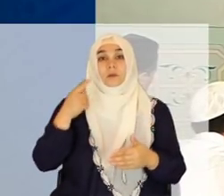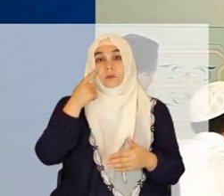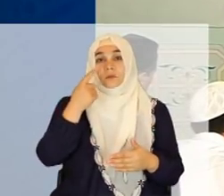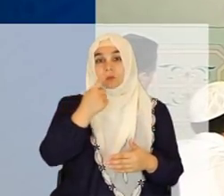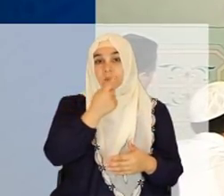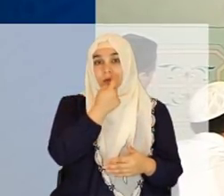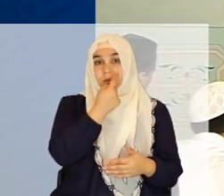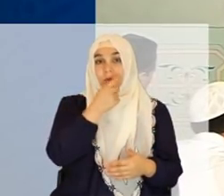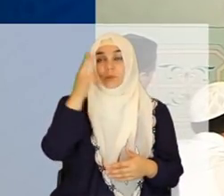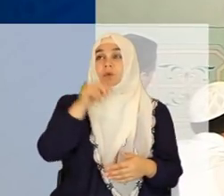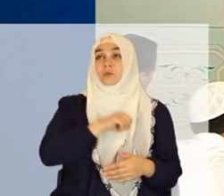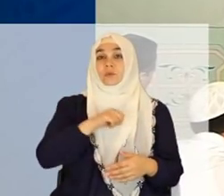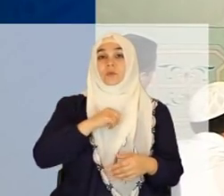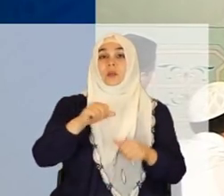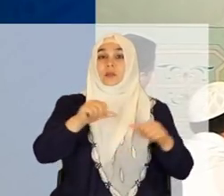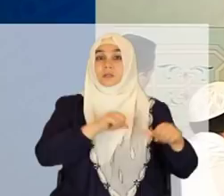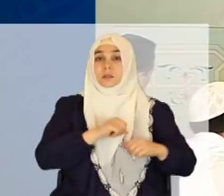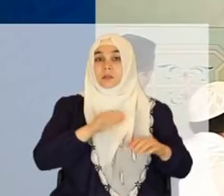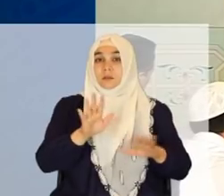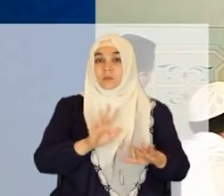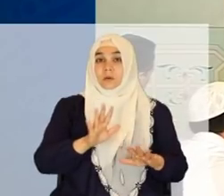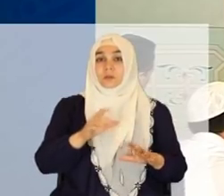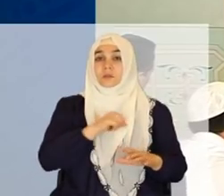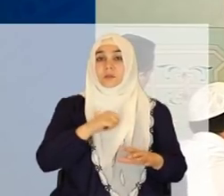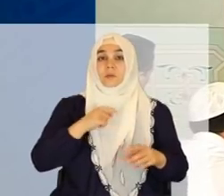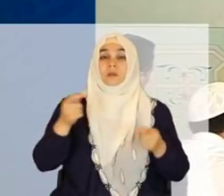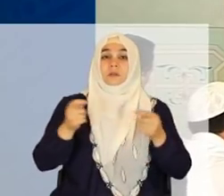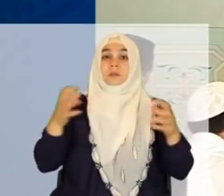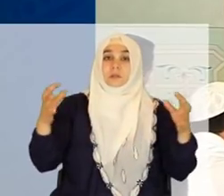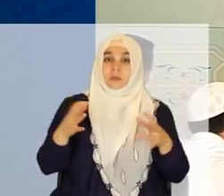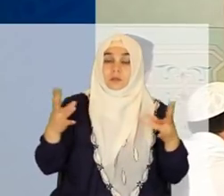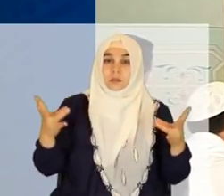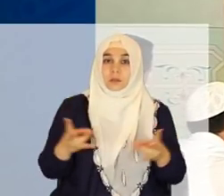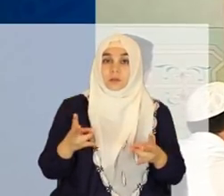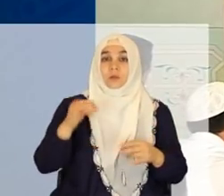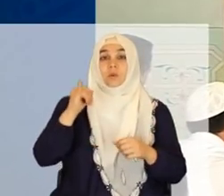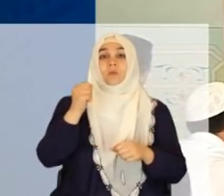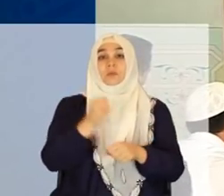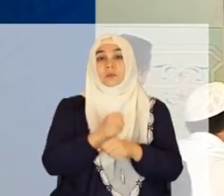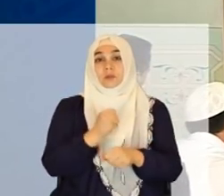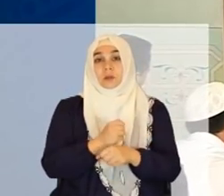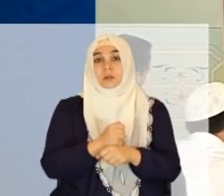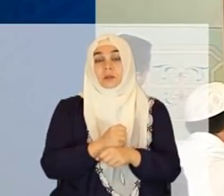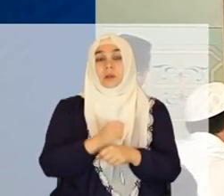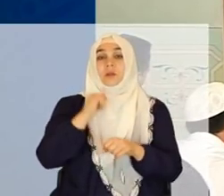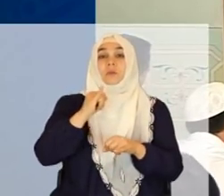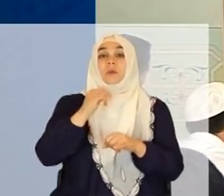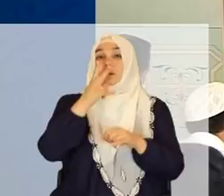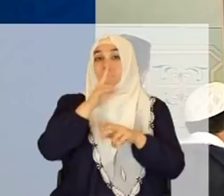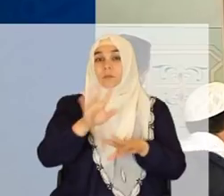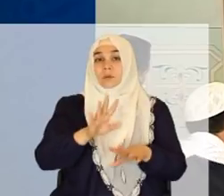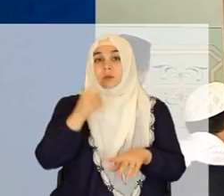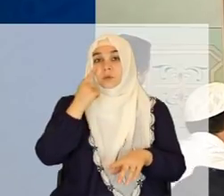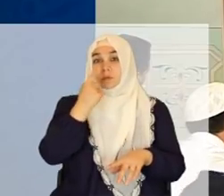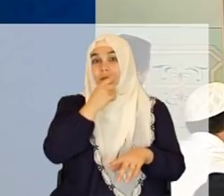ko'zni Alloh taolo harom qilgan narsalardan tiyiladi. Yomon narsaga, harom narsaga